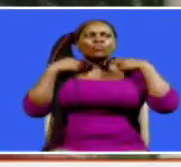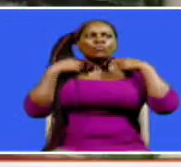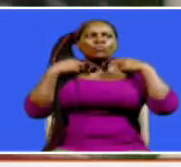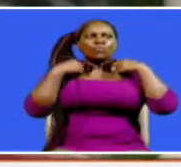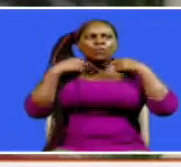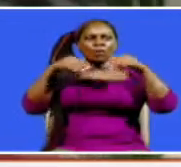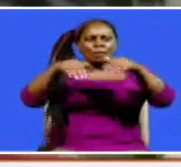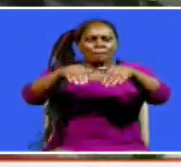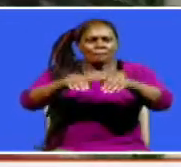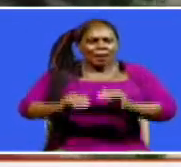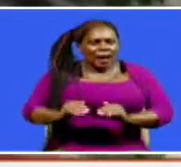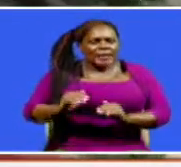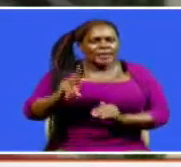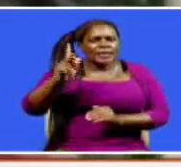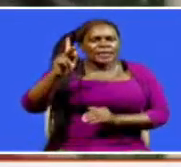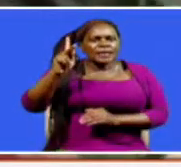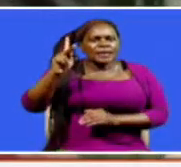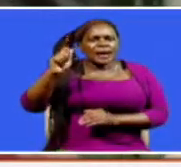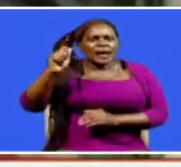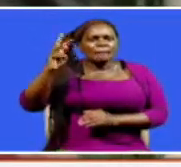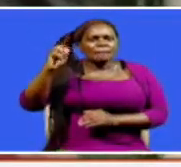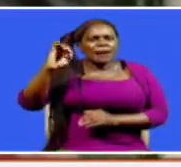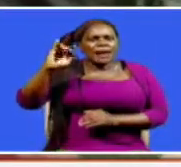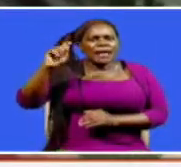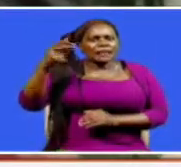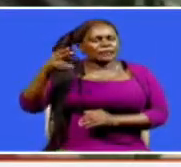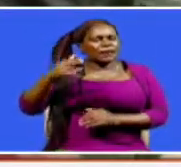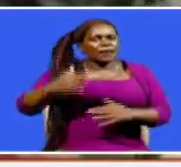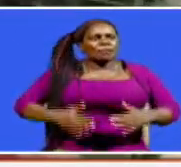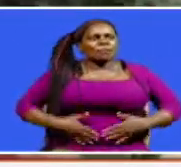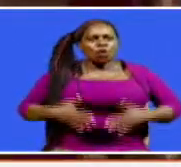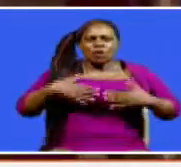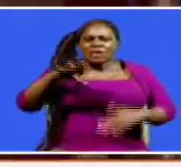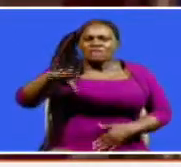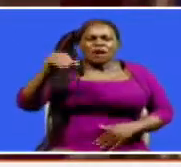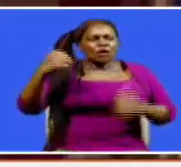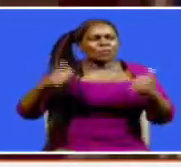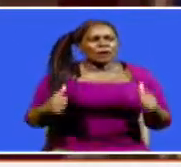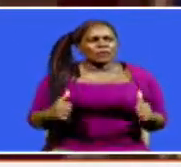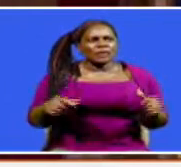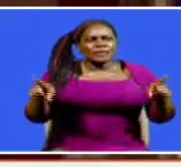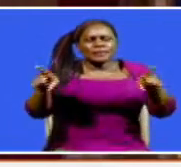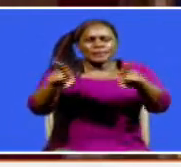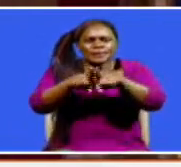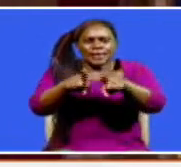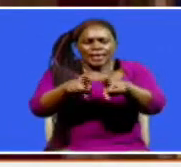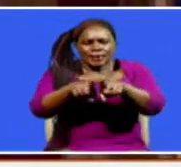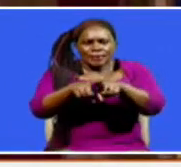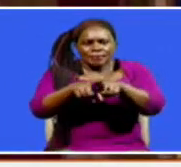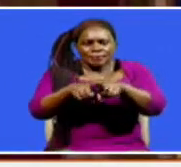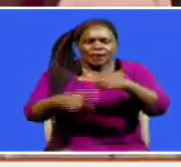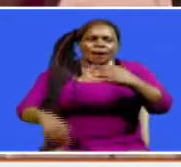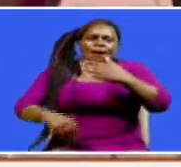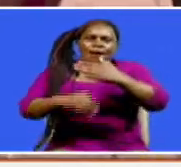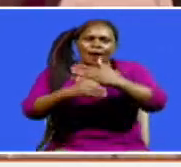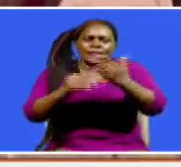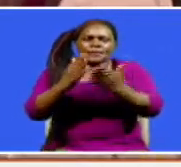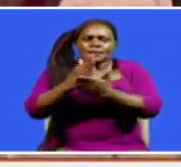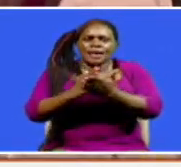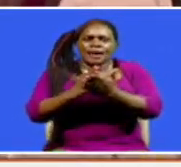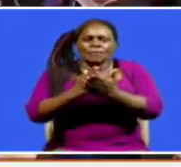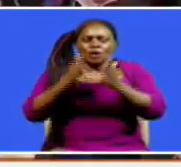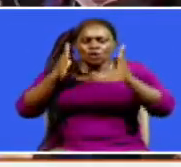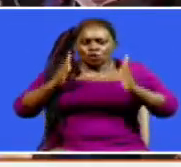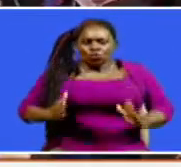buried Kimathi in committee, and that is why all this time the body has been missing. Shinikizo hilo pia limetiwa mkazo na baadhi ya